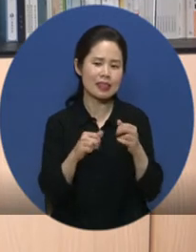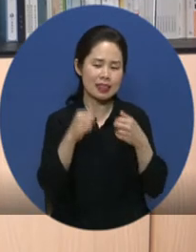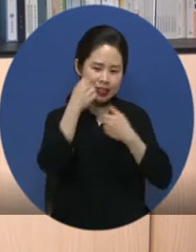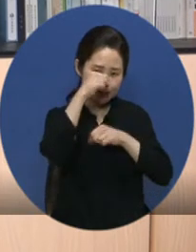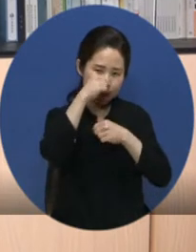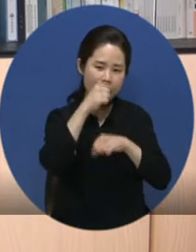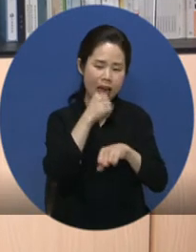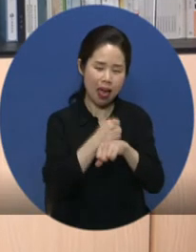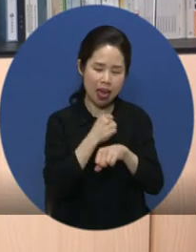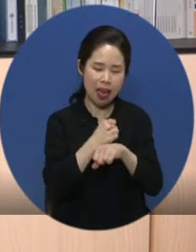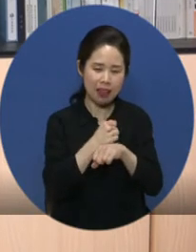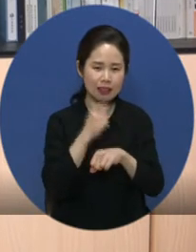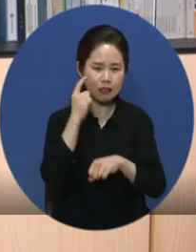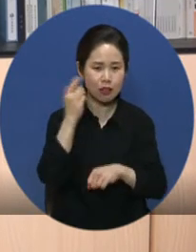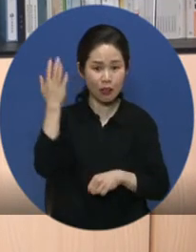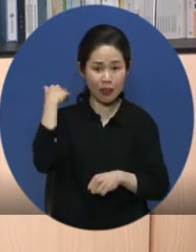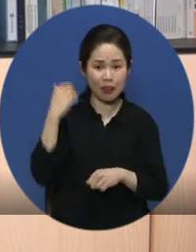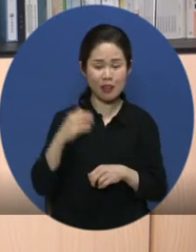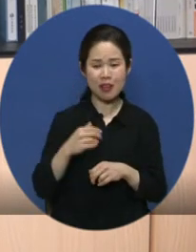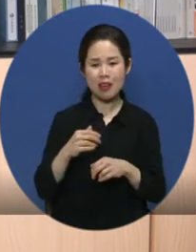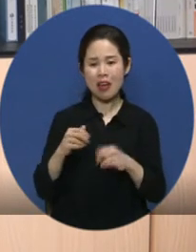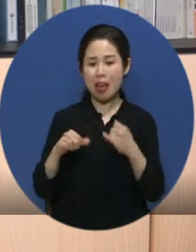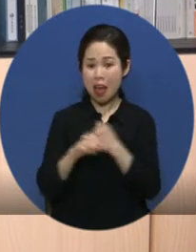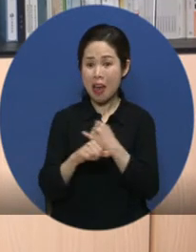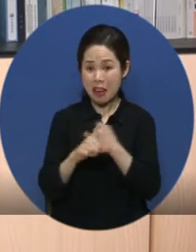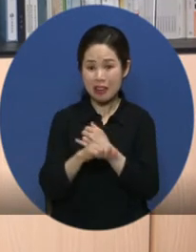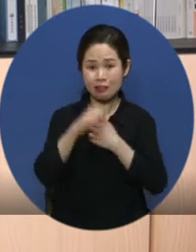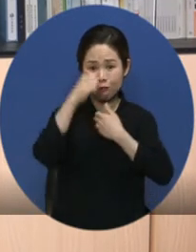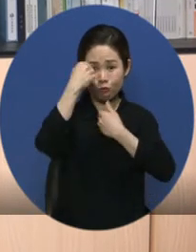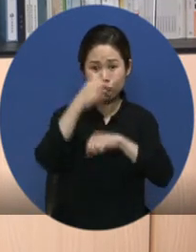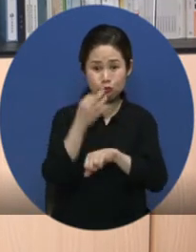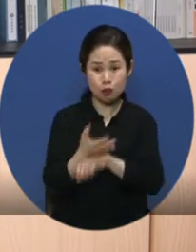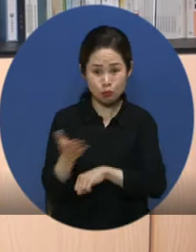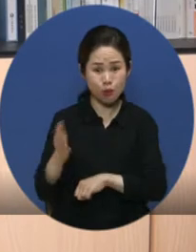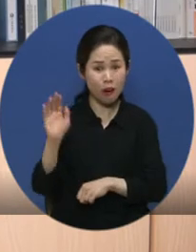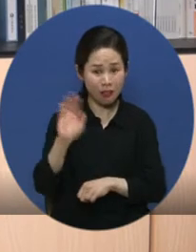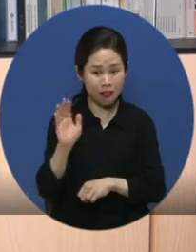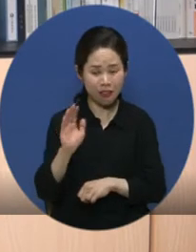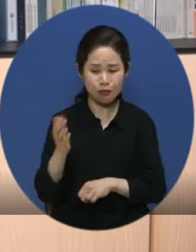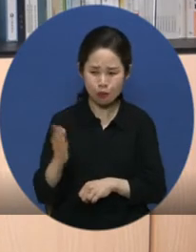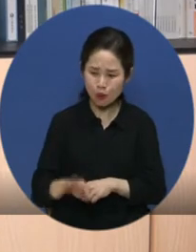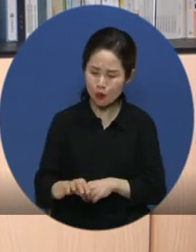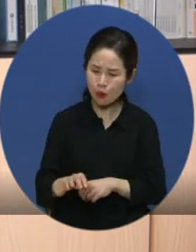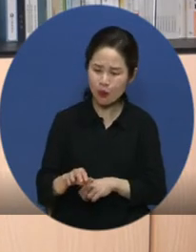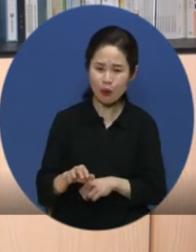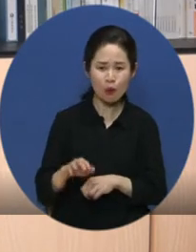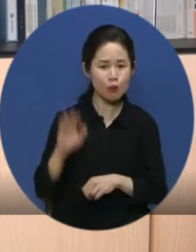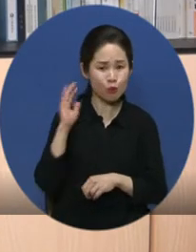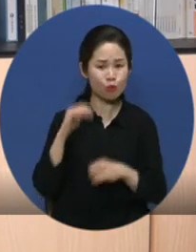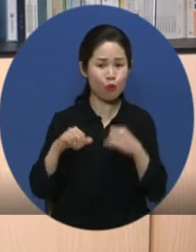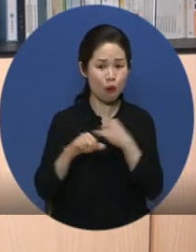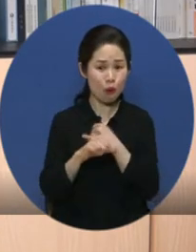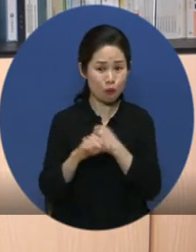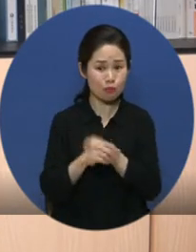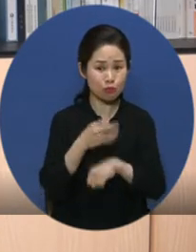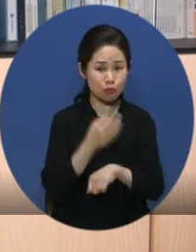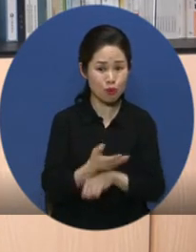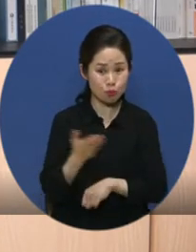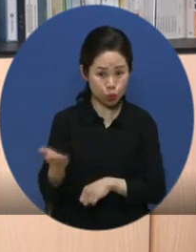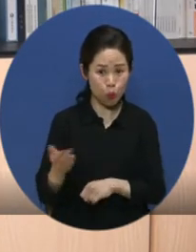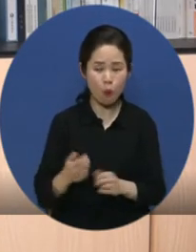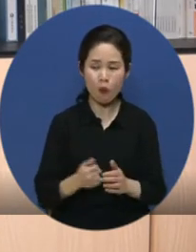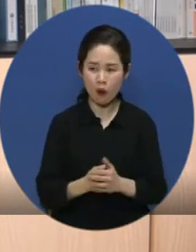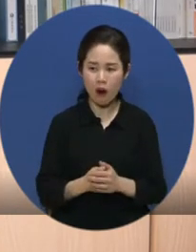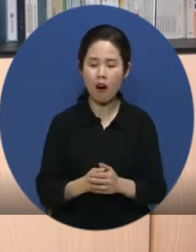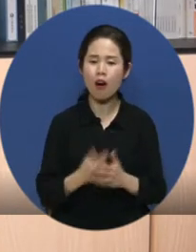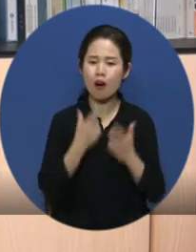안 사주는데 요즘은 서슴없이 사주는 모습을 보면서 아 이런 좋은 문화도 우리가 같이 끌고 가면 참